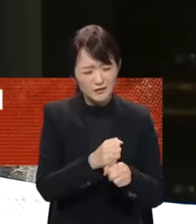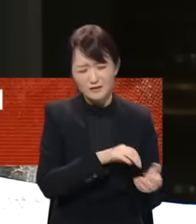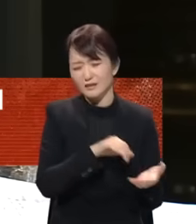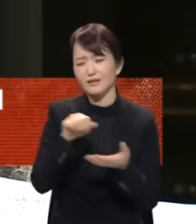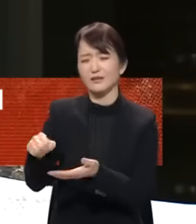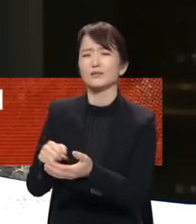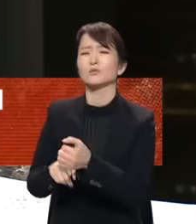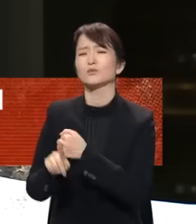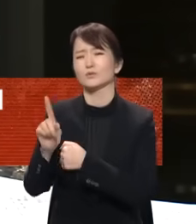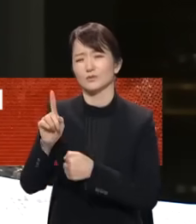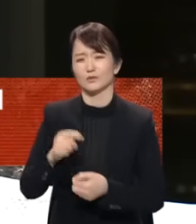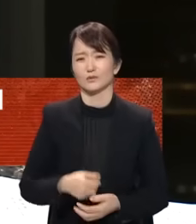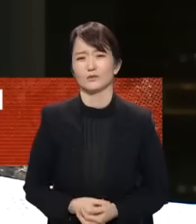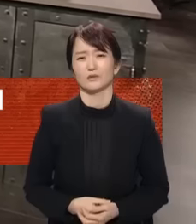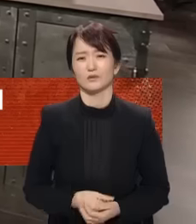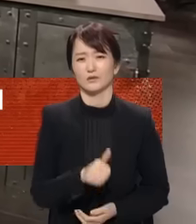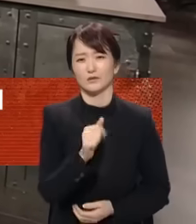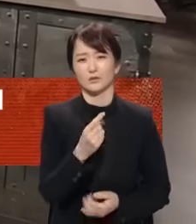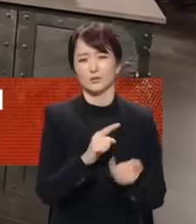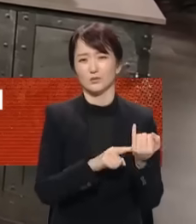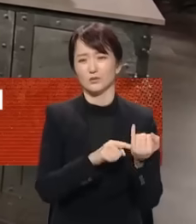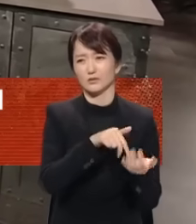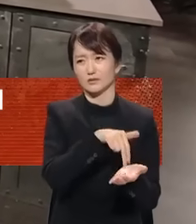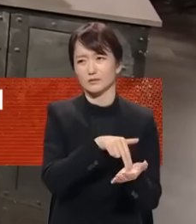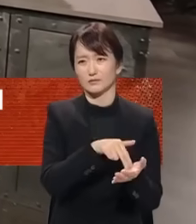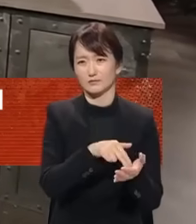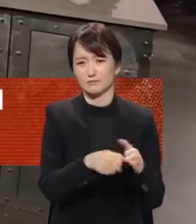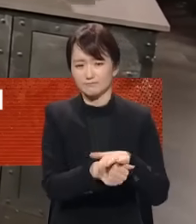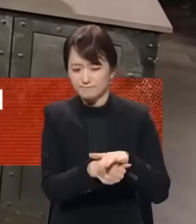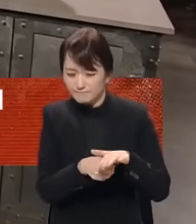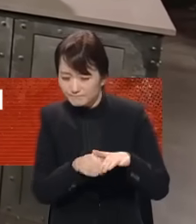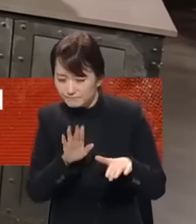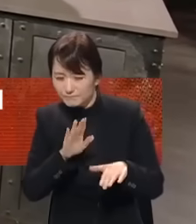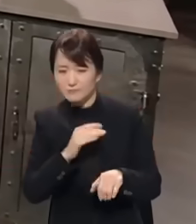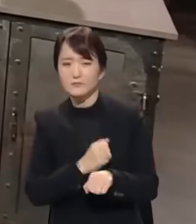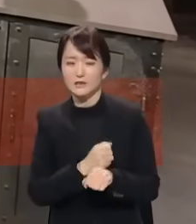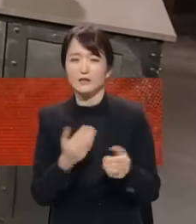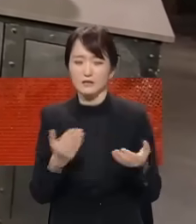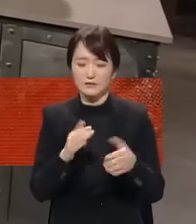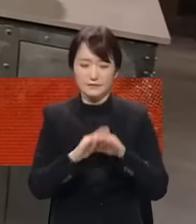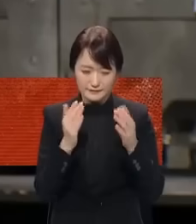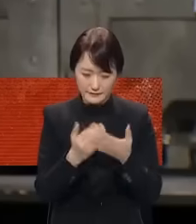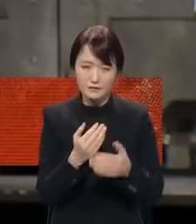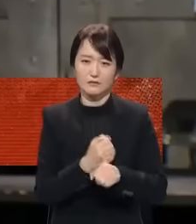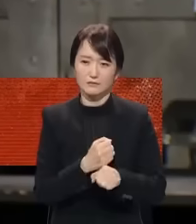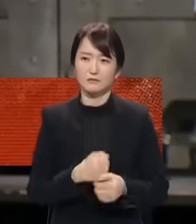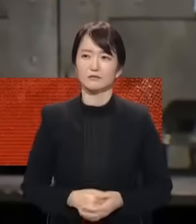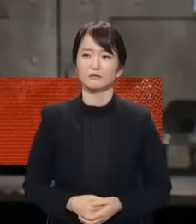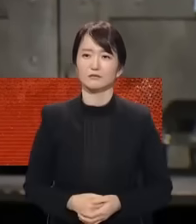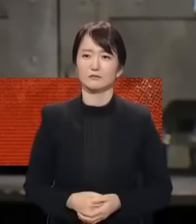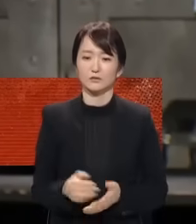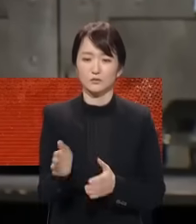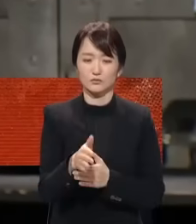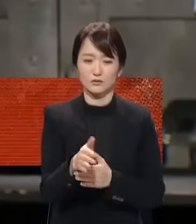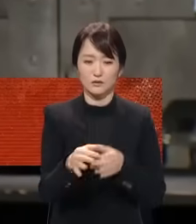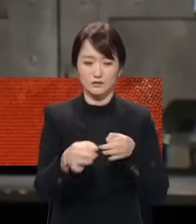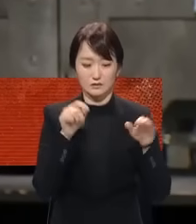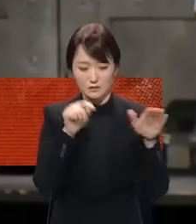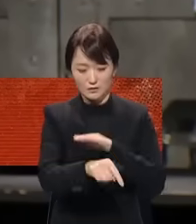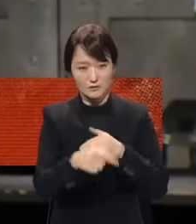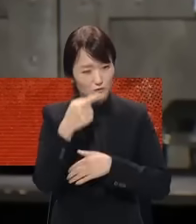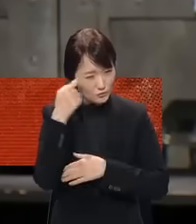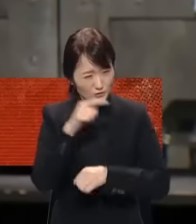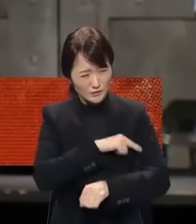또. 그리고 이제 이 홍 씨 입장에서는 아 기죽지 않고 나 할 거 다 하겠다 라는 마음에 수산시장 가서 굴도 제일 좋은 거